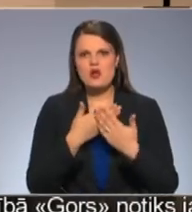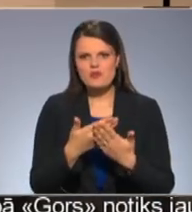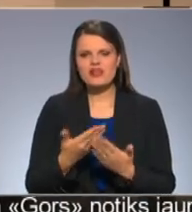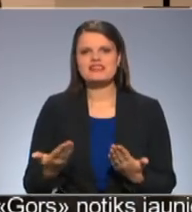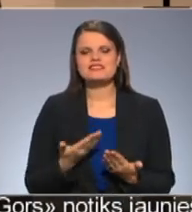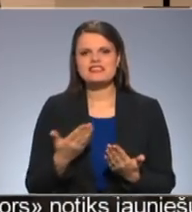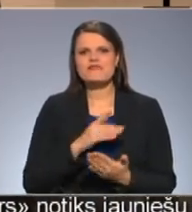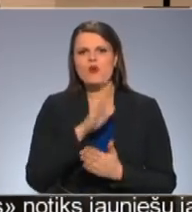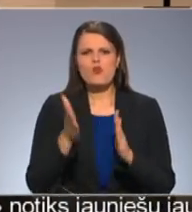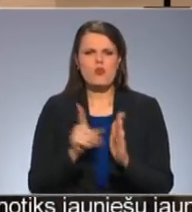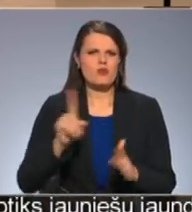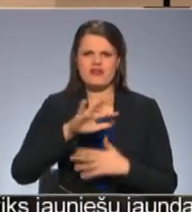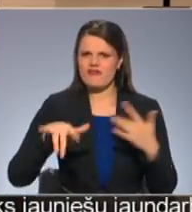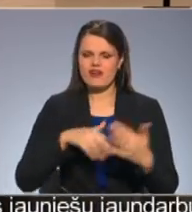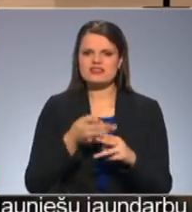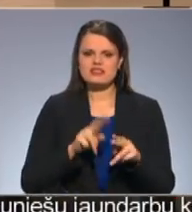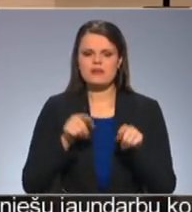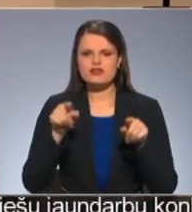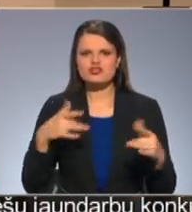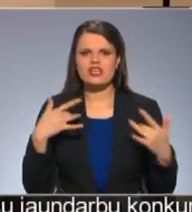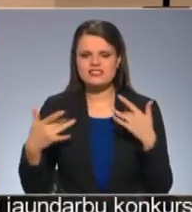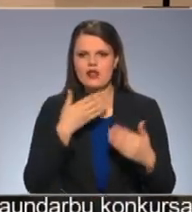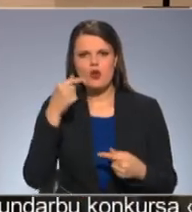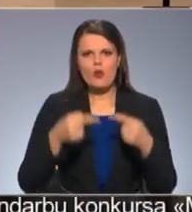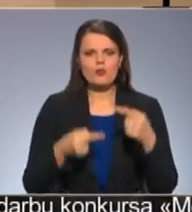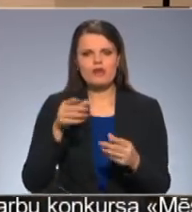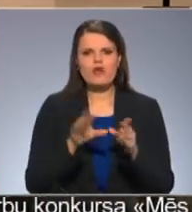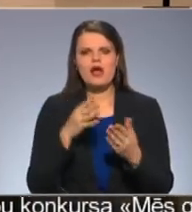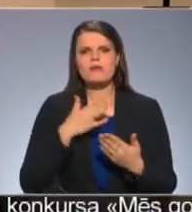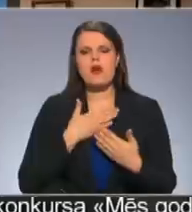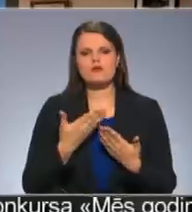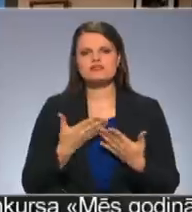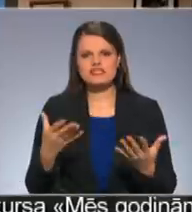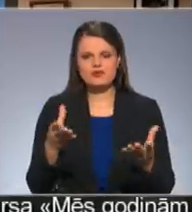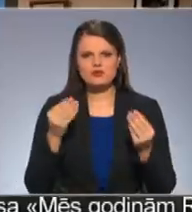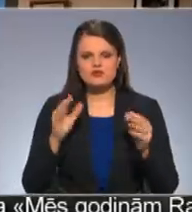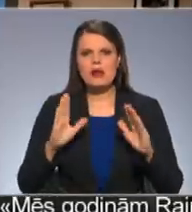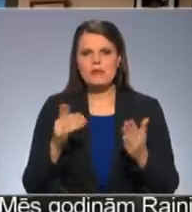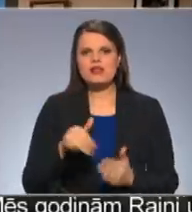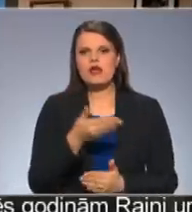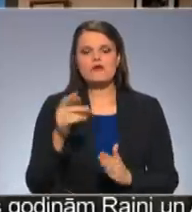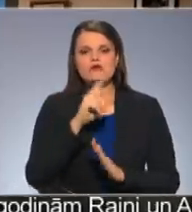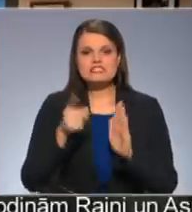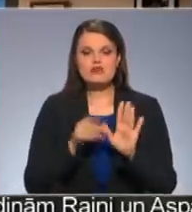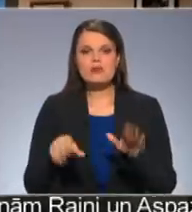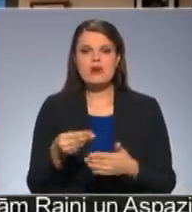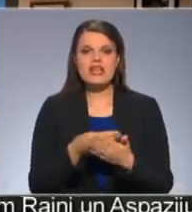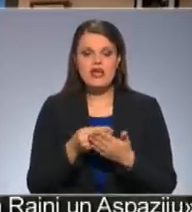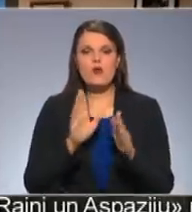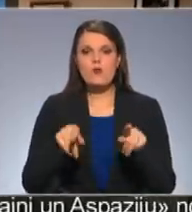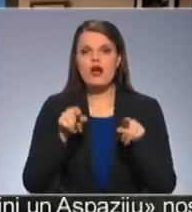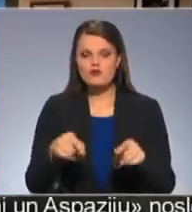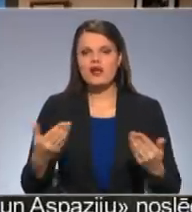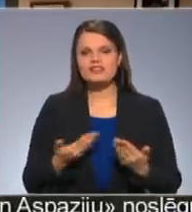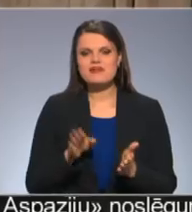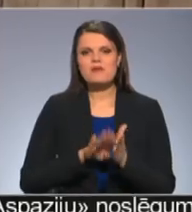traģi fars, tāpēc šī izrāda žanra ziņā nav pretrunā ar manu dzīves uztveri, bet, ja jūs jautājat par jēgu, par to, ka dzīvē